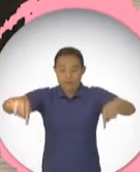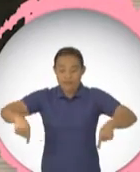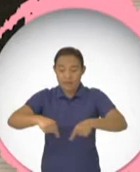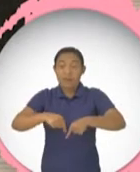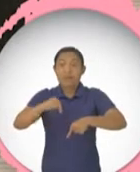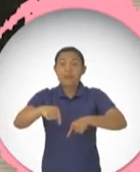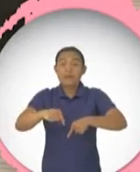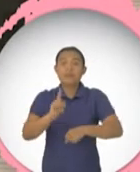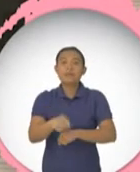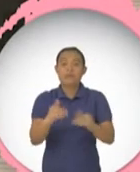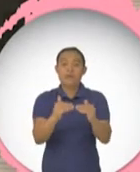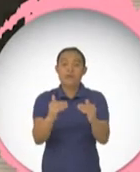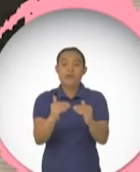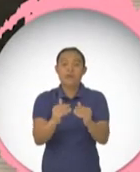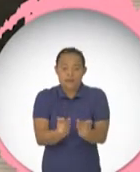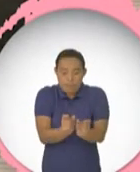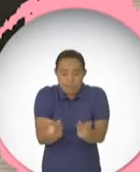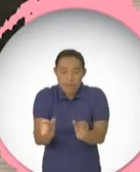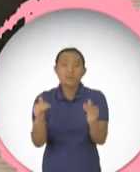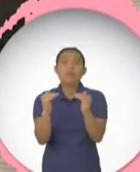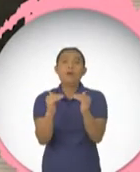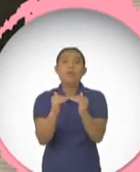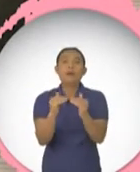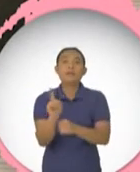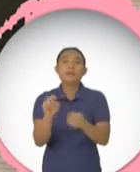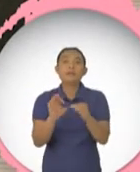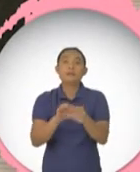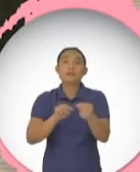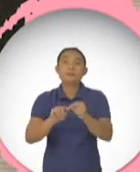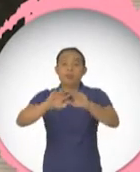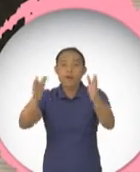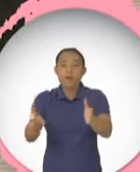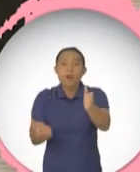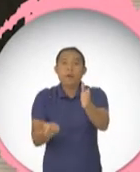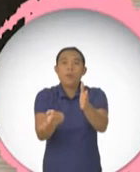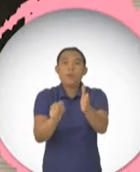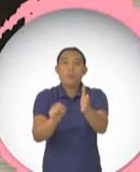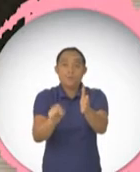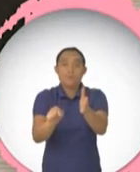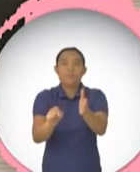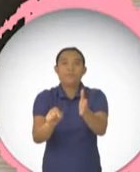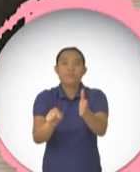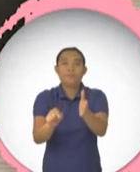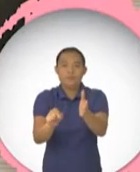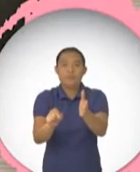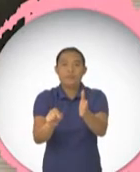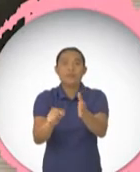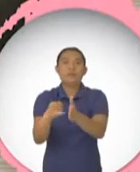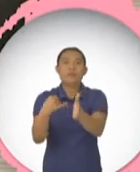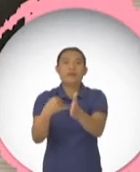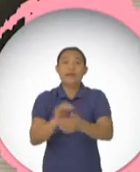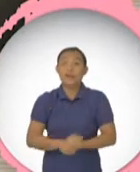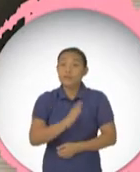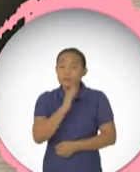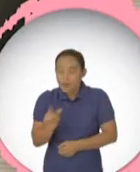าดของชิ้นนะคะเท่าๆกันเพื่อความสะดวกในการอบด้วยนะคะเพราะว่าถ้าชิ้นมันเล็กระยะเวลาในการอบก็จะ